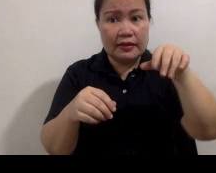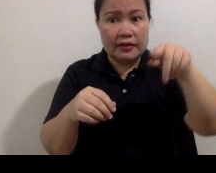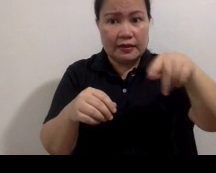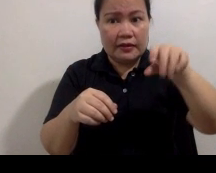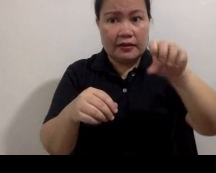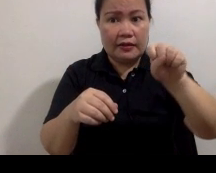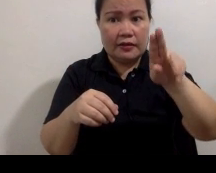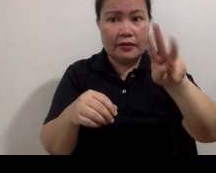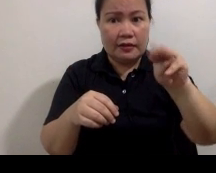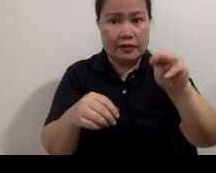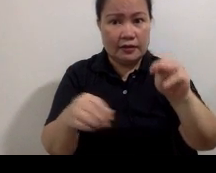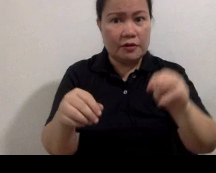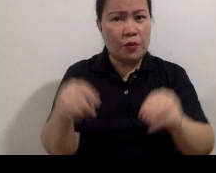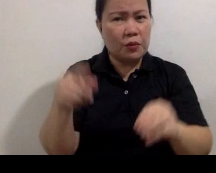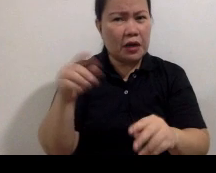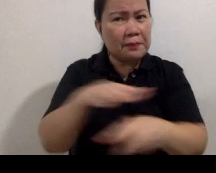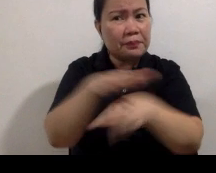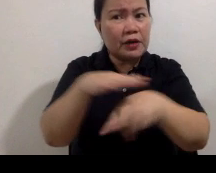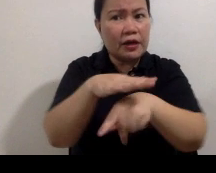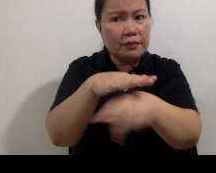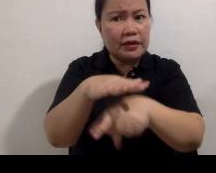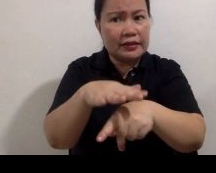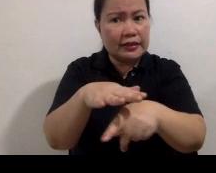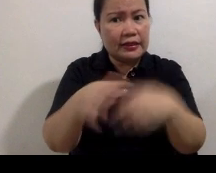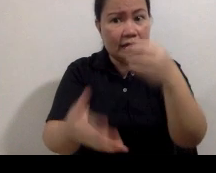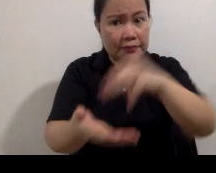ng rehiyon ng patlang.